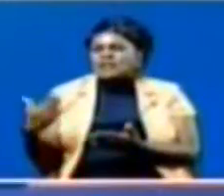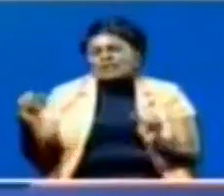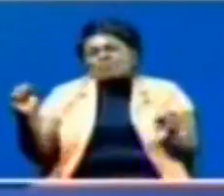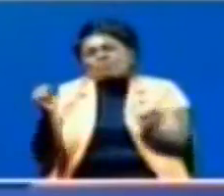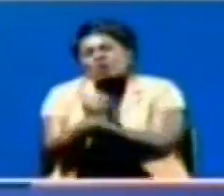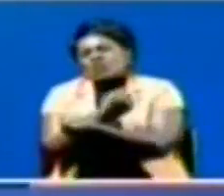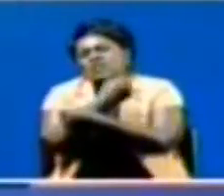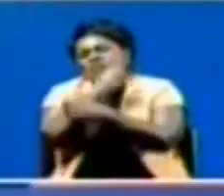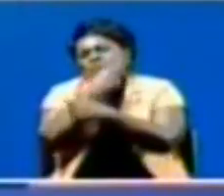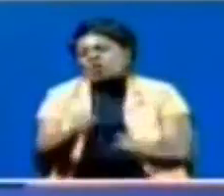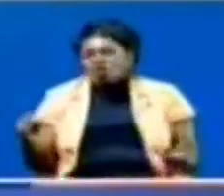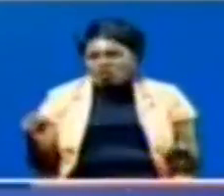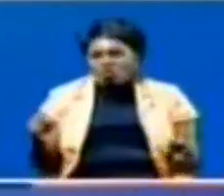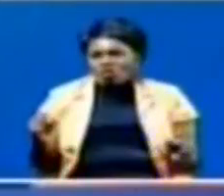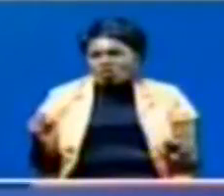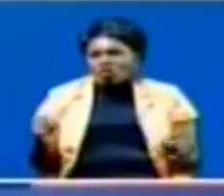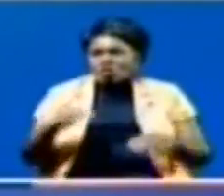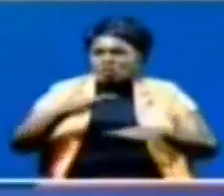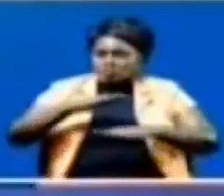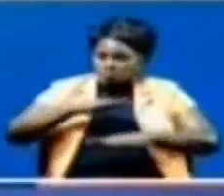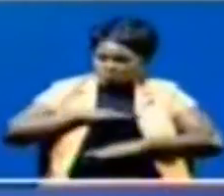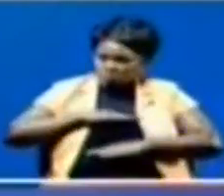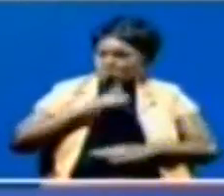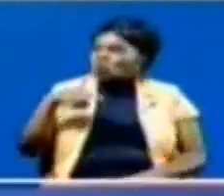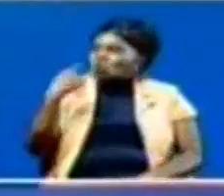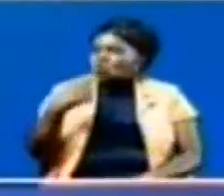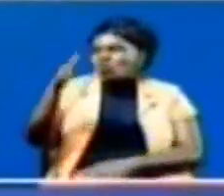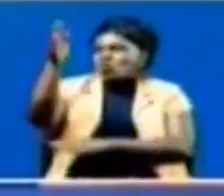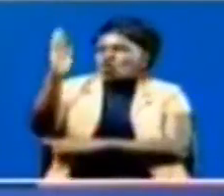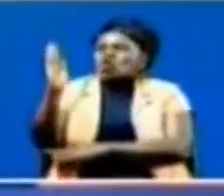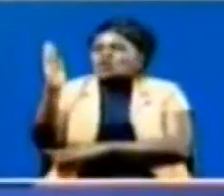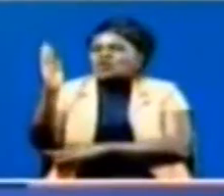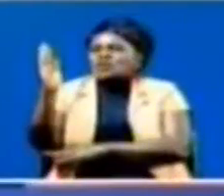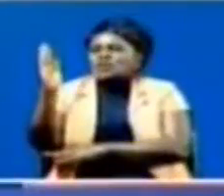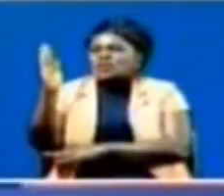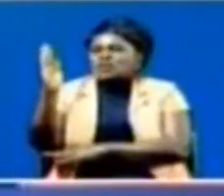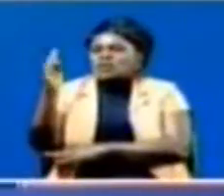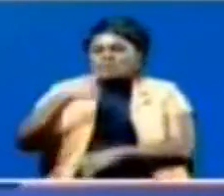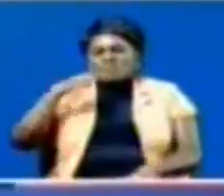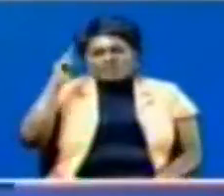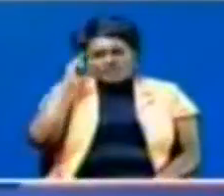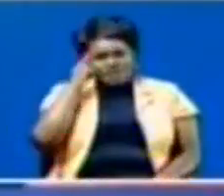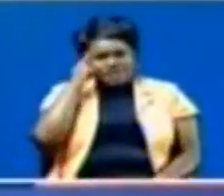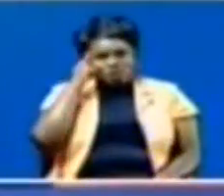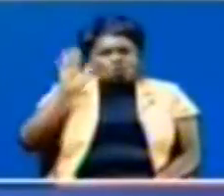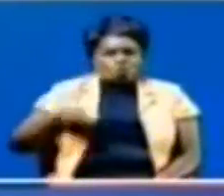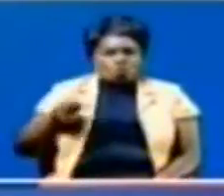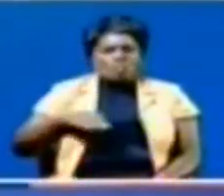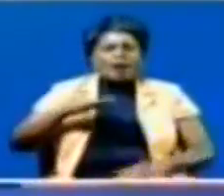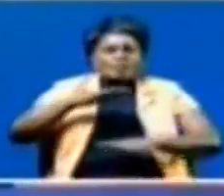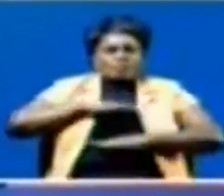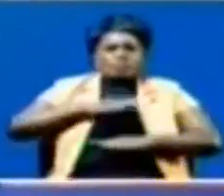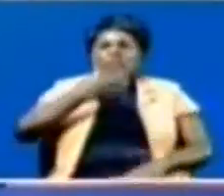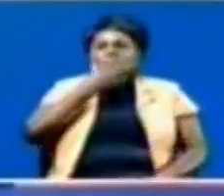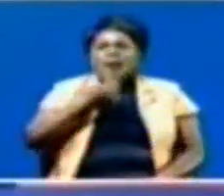ukamridhisha mwanadamu kwa kila kitu bwana. Yeah. Anayeridhisha mwanadamu kwa kila kitu ni Mwenyezi Mungu peke yake. Mm-hmm. Sio hivyo. Nafikiri kila anachofikiria kuridhisha